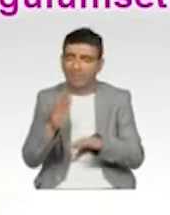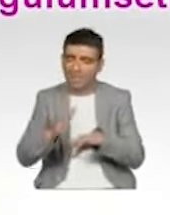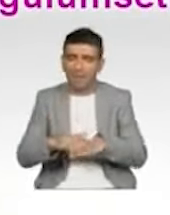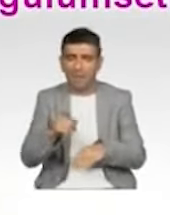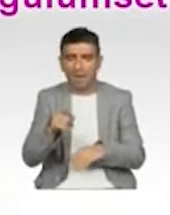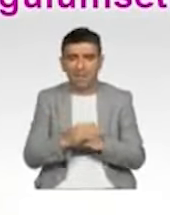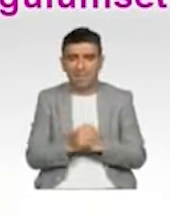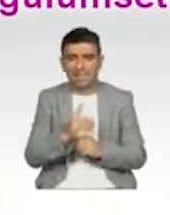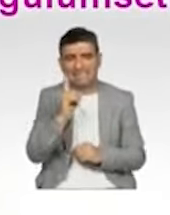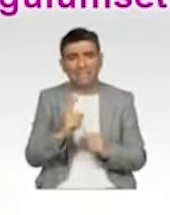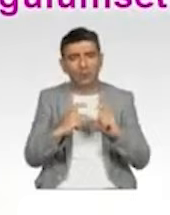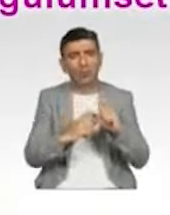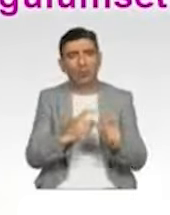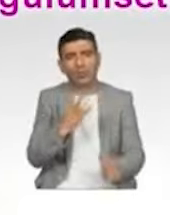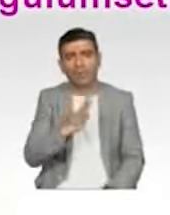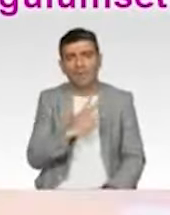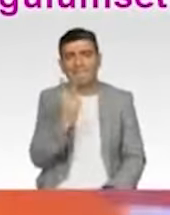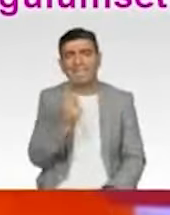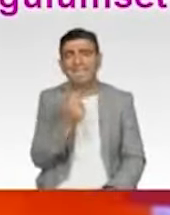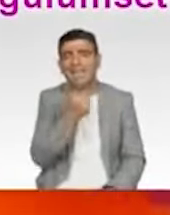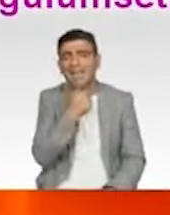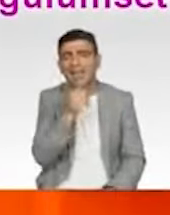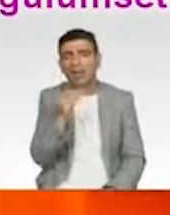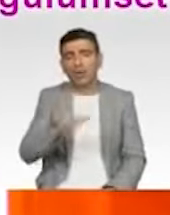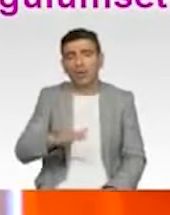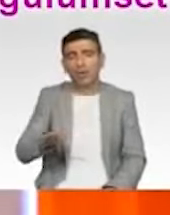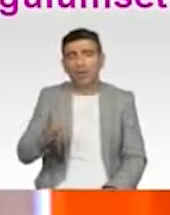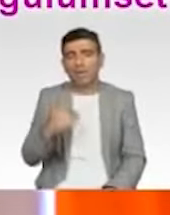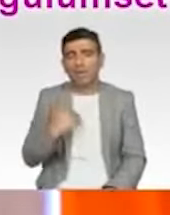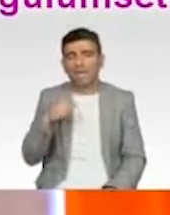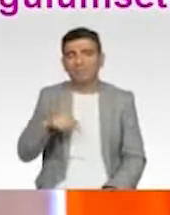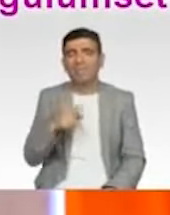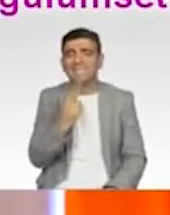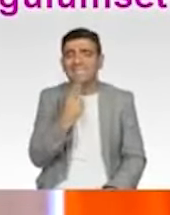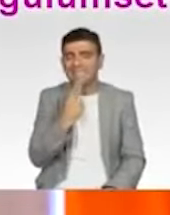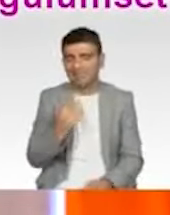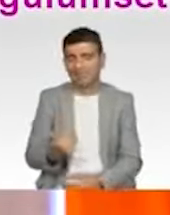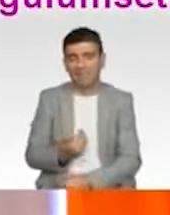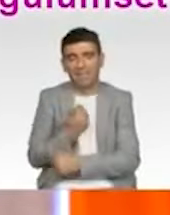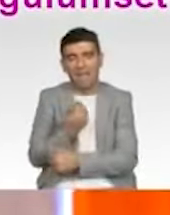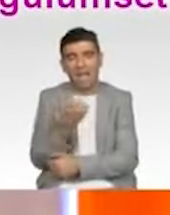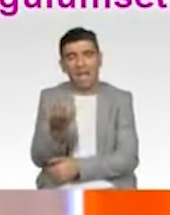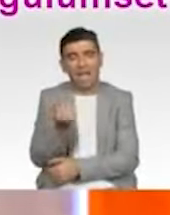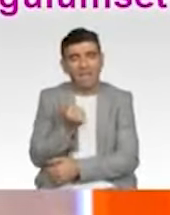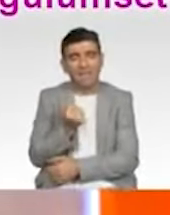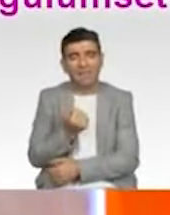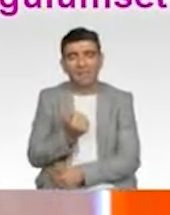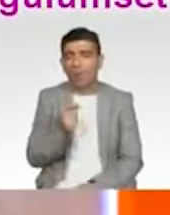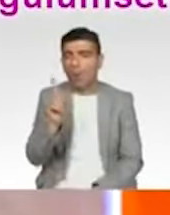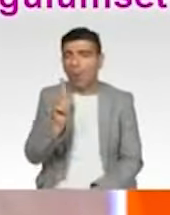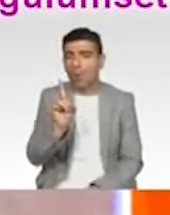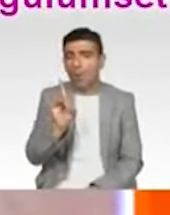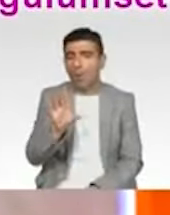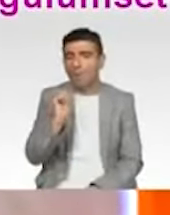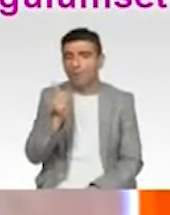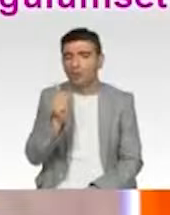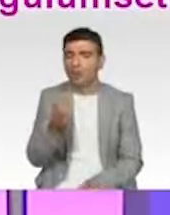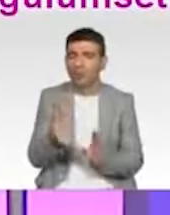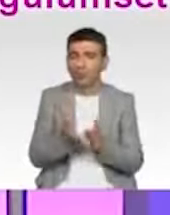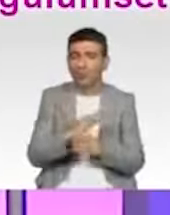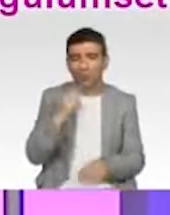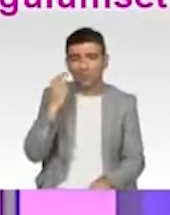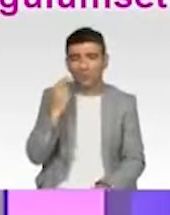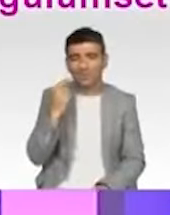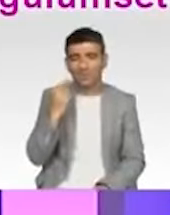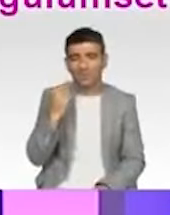düşünüyorum. En kilit soruyu soruyorum. Şimdi iki tane erkek çocuğu annesisin. Ben şimdi kızımı kucağıma aldığımda yemin ediyorum bir 10-15 gün sonra böyle düşünüyorum.